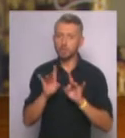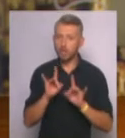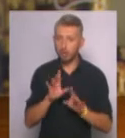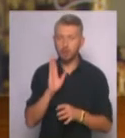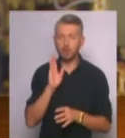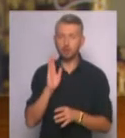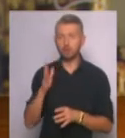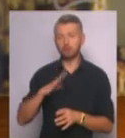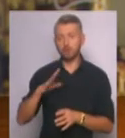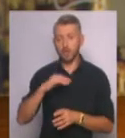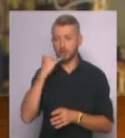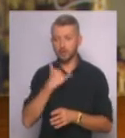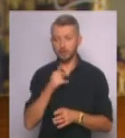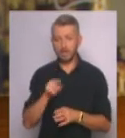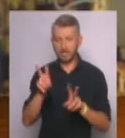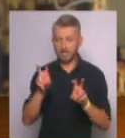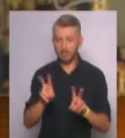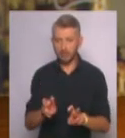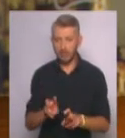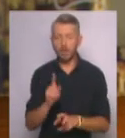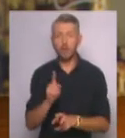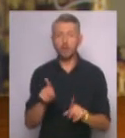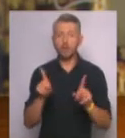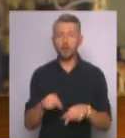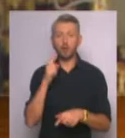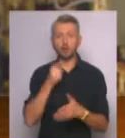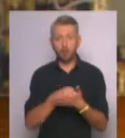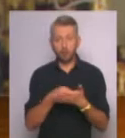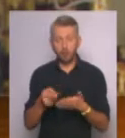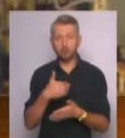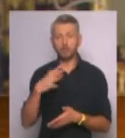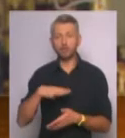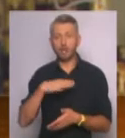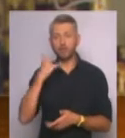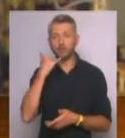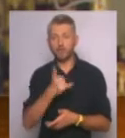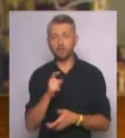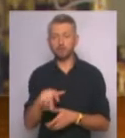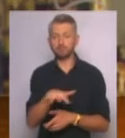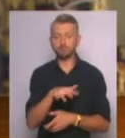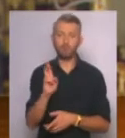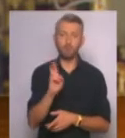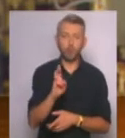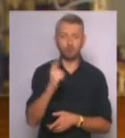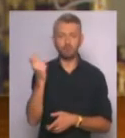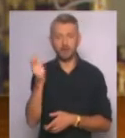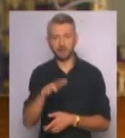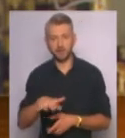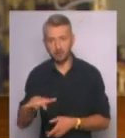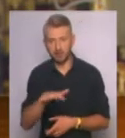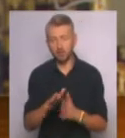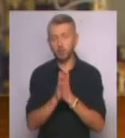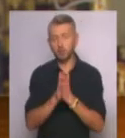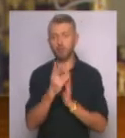звичайно, чекаємо далі дзвінків на ці теми. Однак також я наголошую, що ми чекаємо дзвінків з Бортничів та Харківського масиву. Прошу,